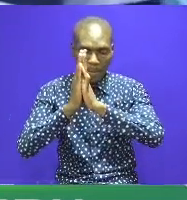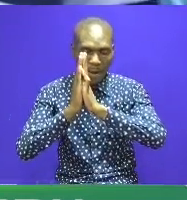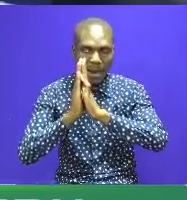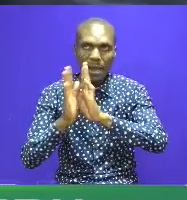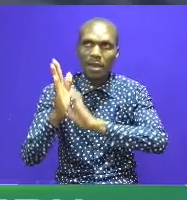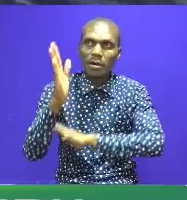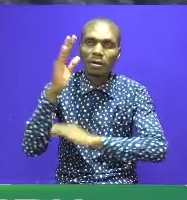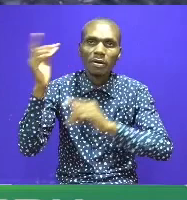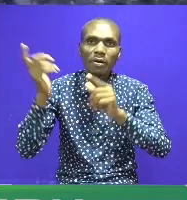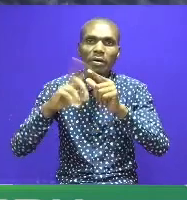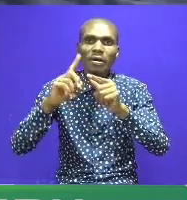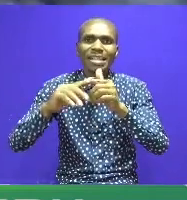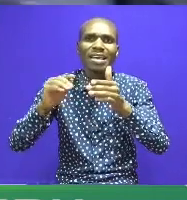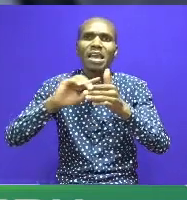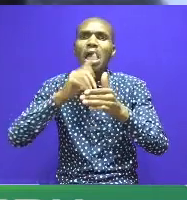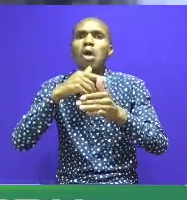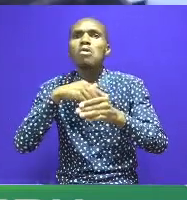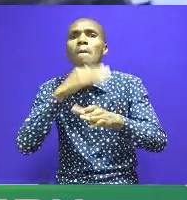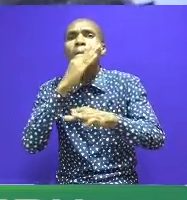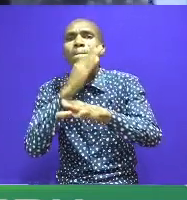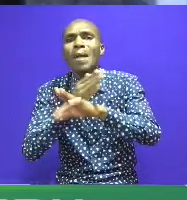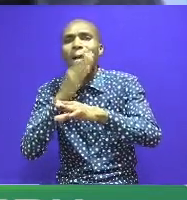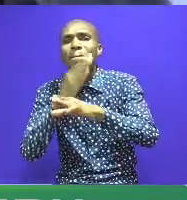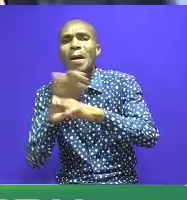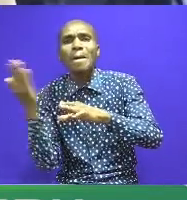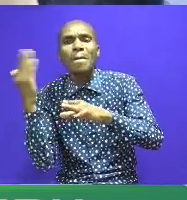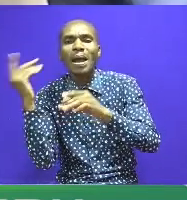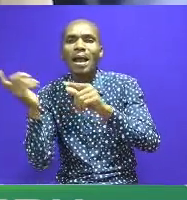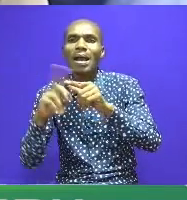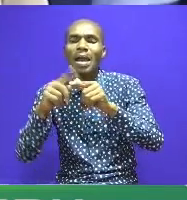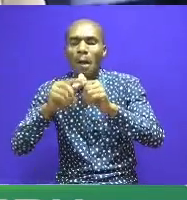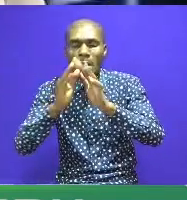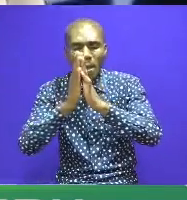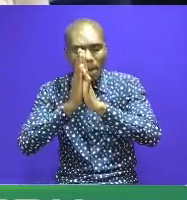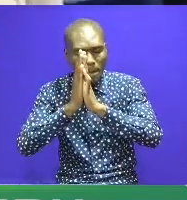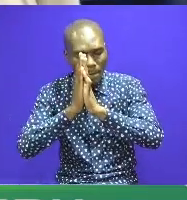abiendia na bali ba umiete to sabe nyasaye.